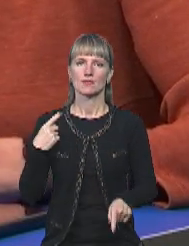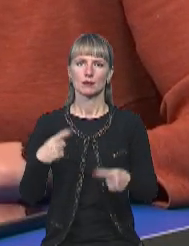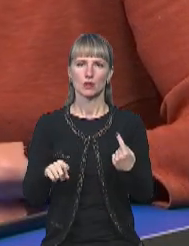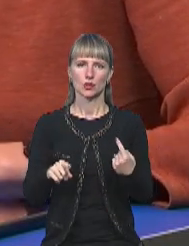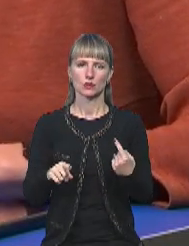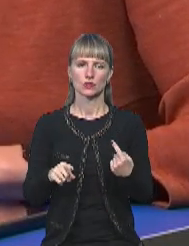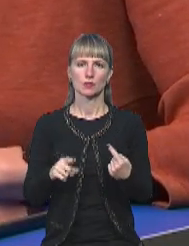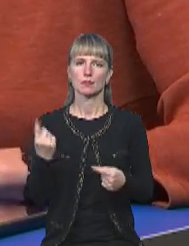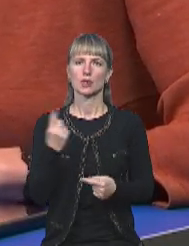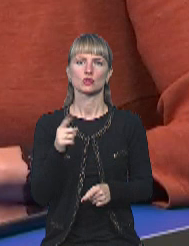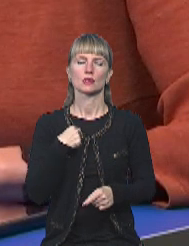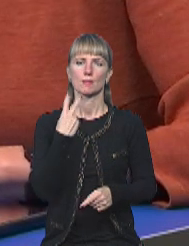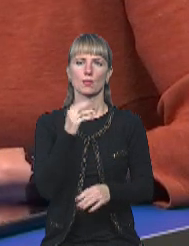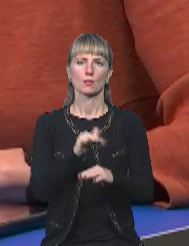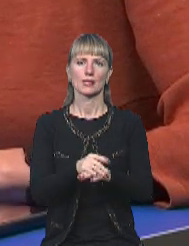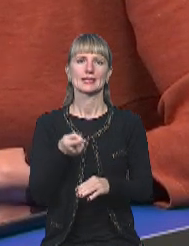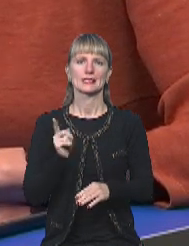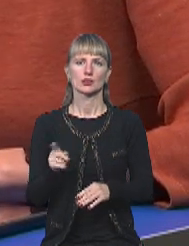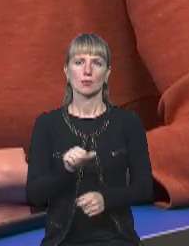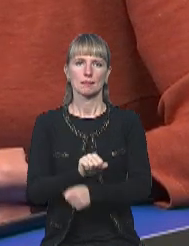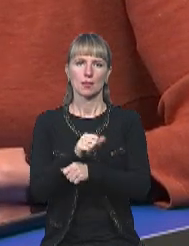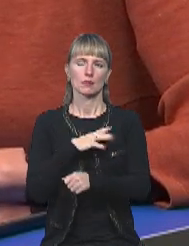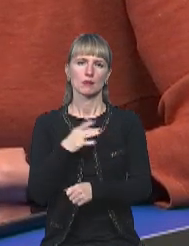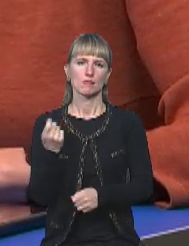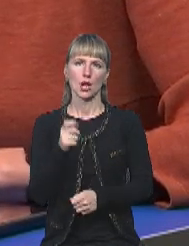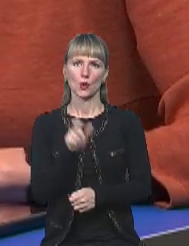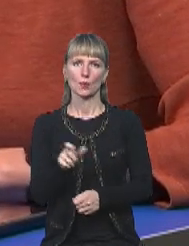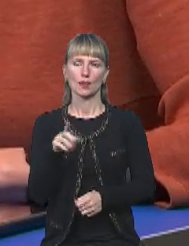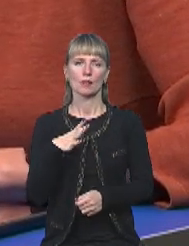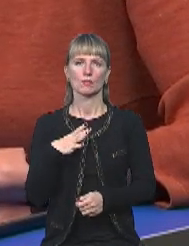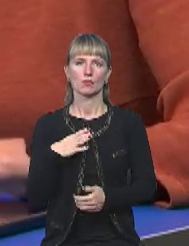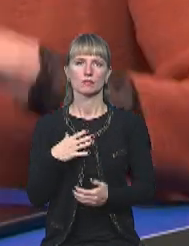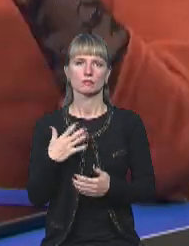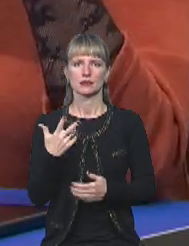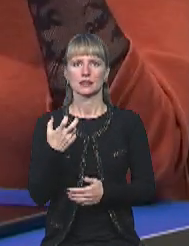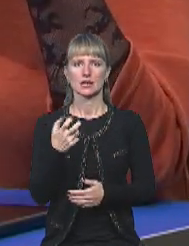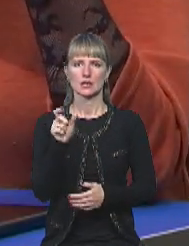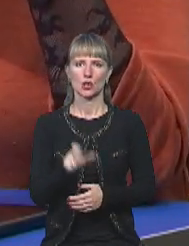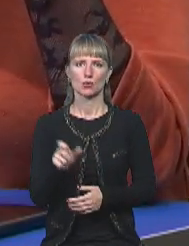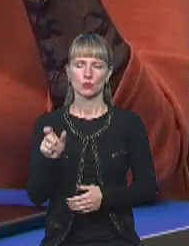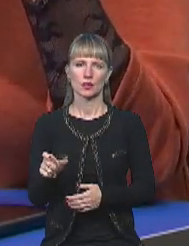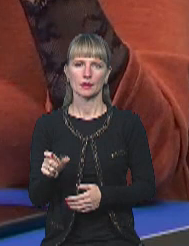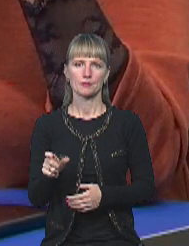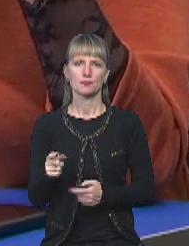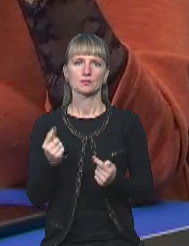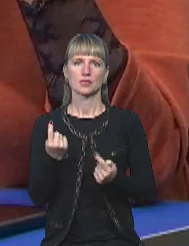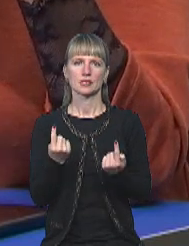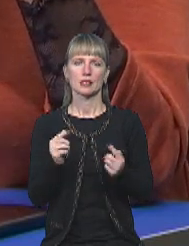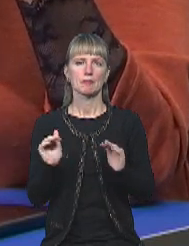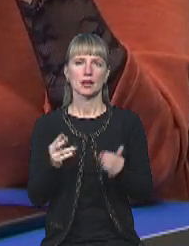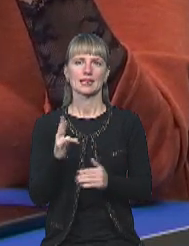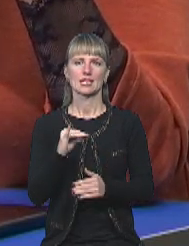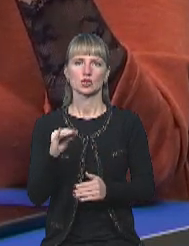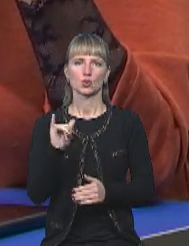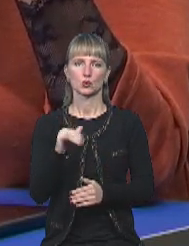відмінності. Перше, що я помітила, дійсно мітинг був не такий масовий, там було більше 300 людей, але значно менше, ніж в